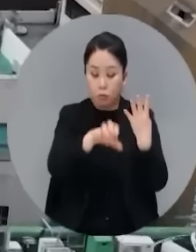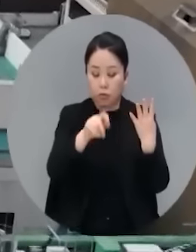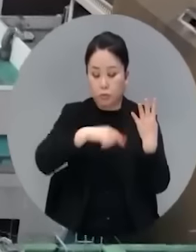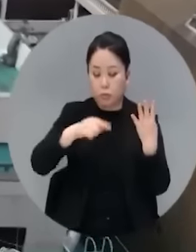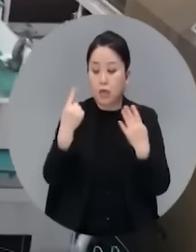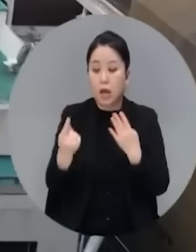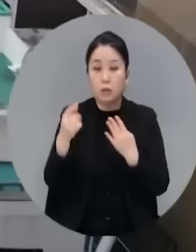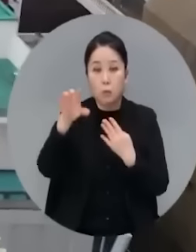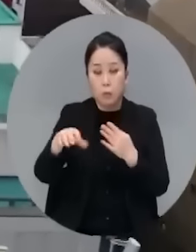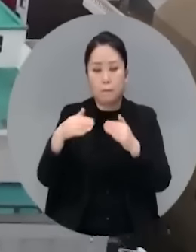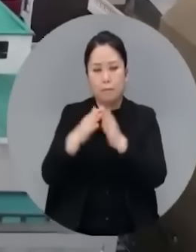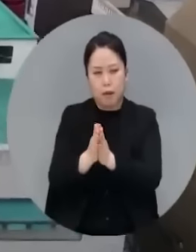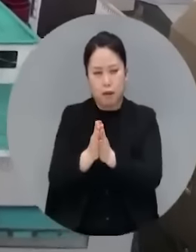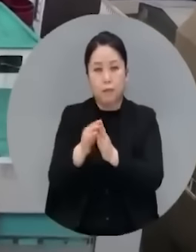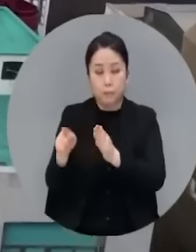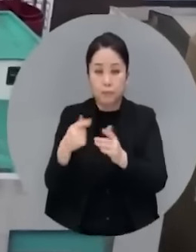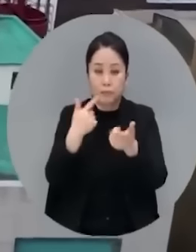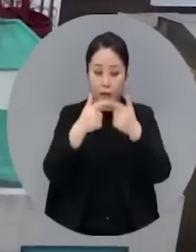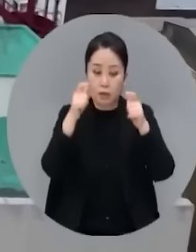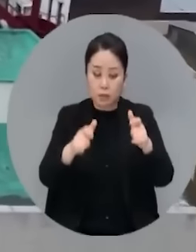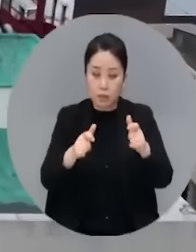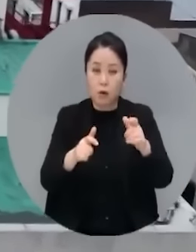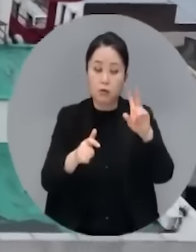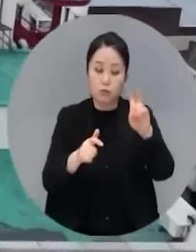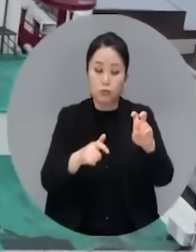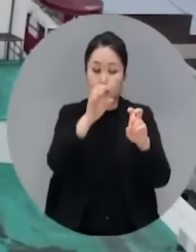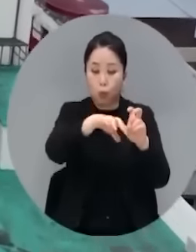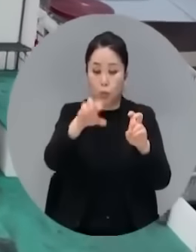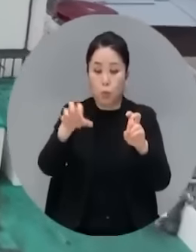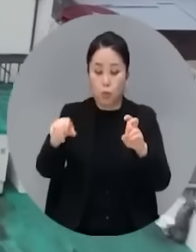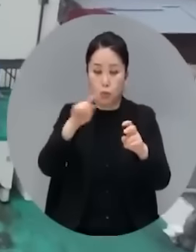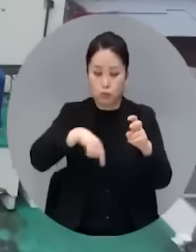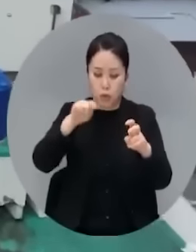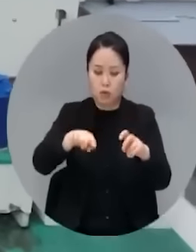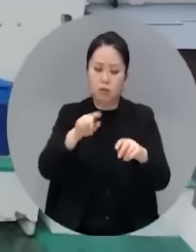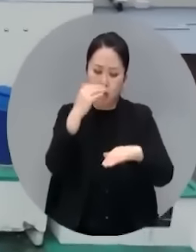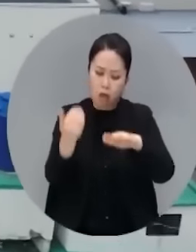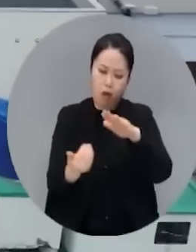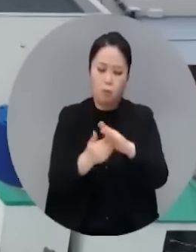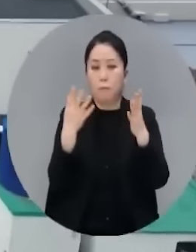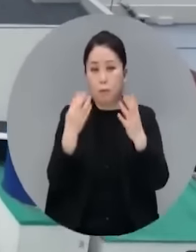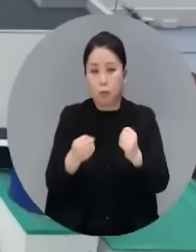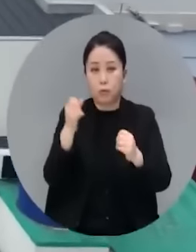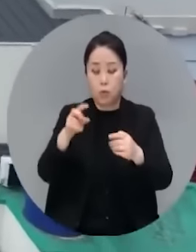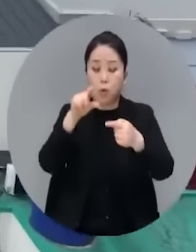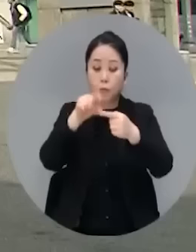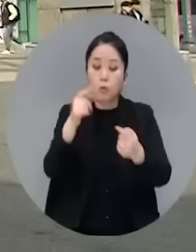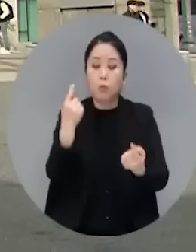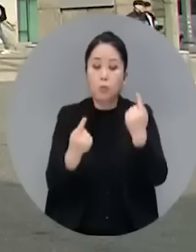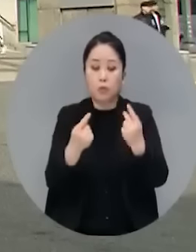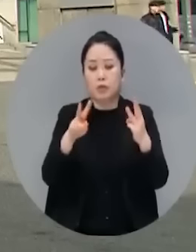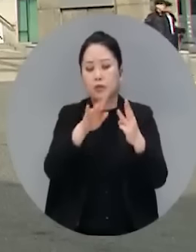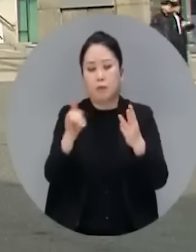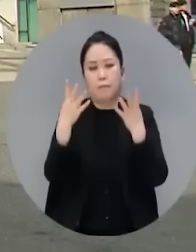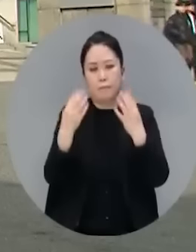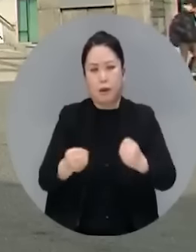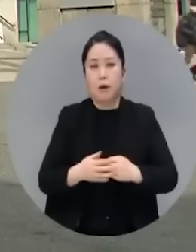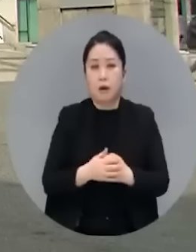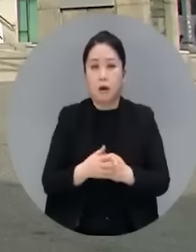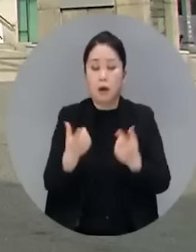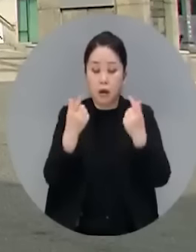문을 닫았습니다. 부산 지역 상권 20곳 중 최고치인 데다 평균보다도 3배 이상 높습니다. 같은